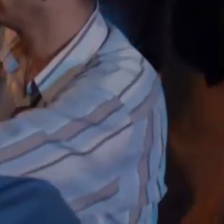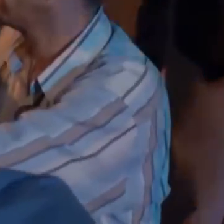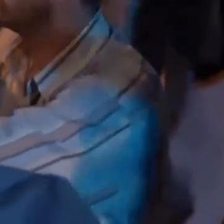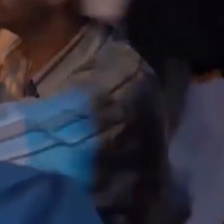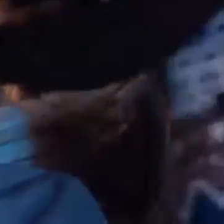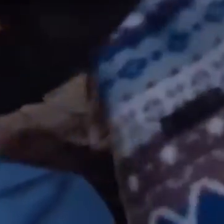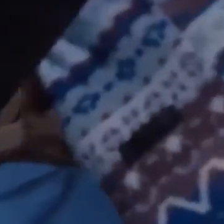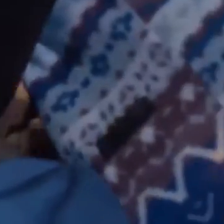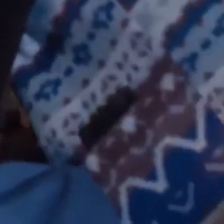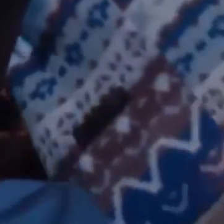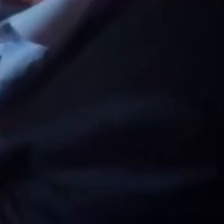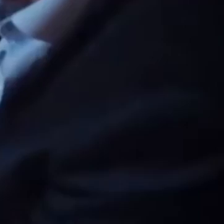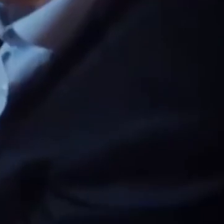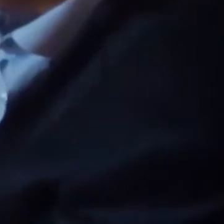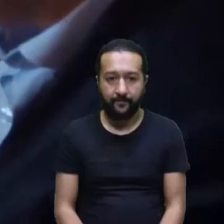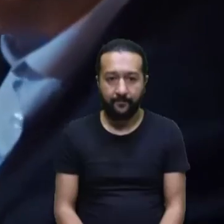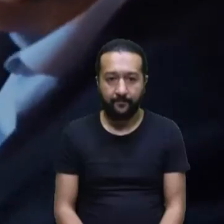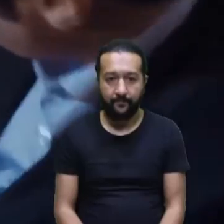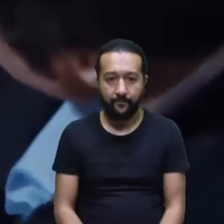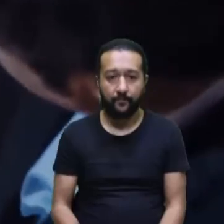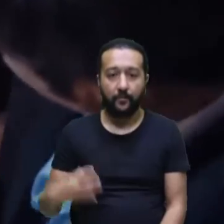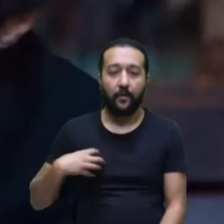grupsa kucaktaki kız çocuğunu ayıltmaya çalışıyor.